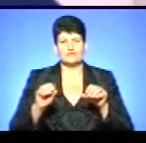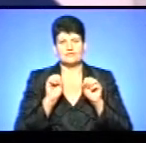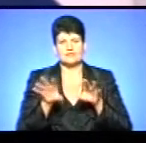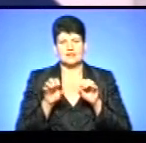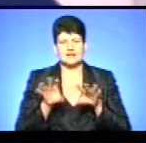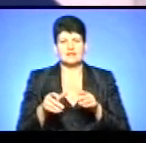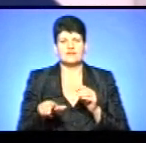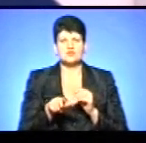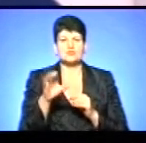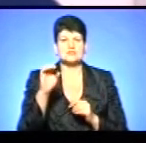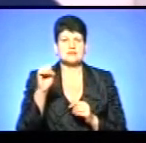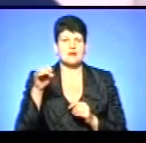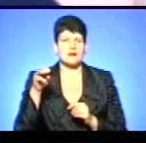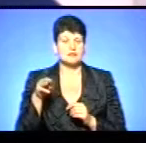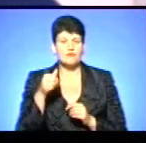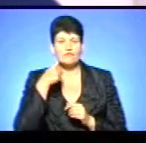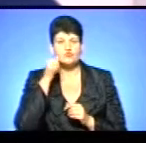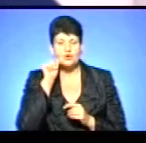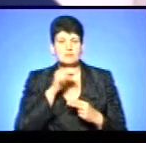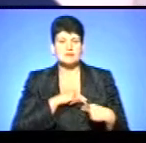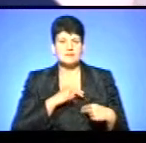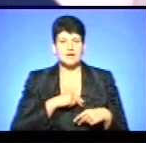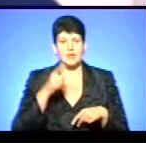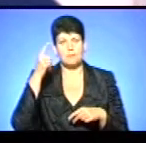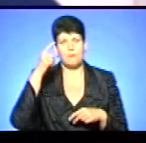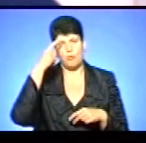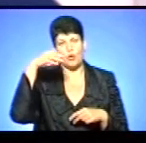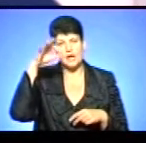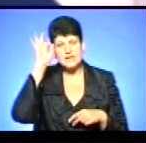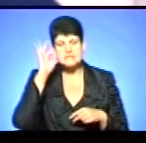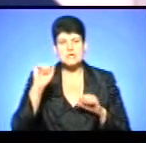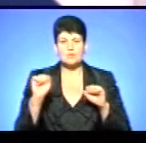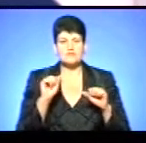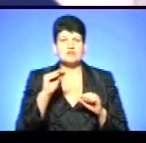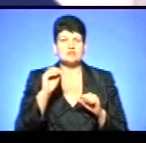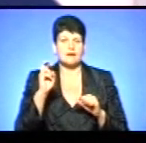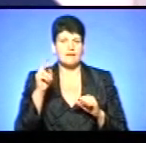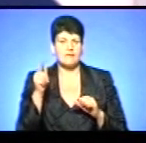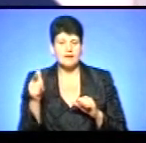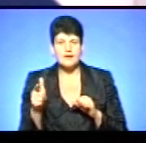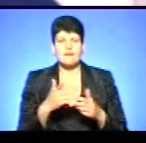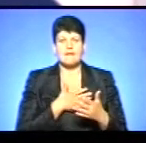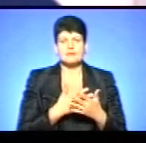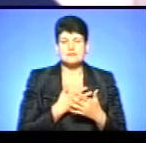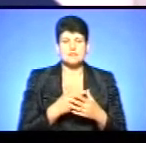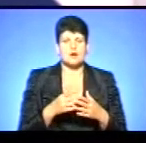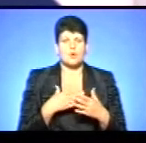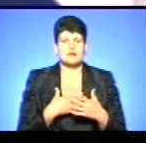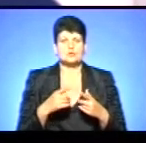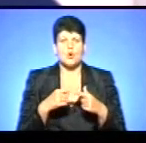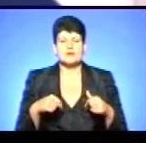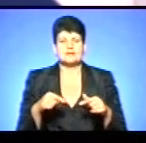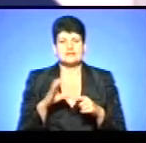річку Серед. Зазначу, вчора працівники муніципальної поліції, управління житлово-комунального господарства та активісти громадської організації